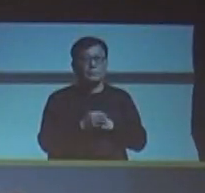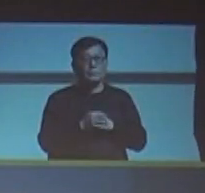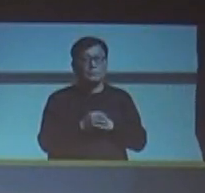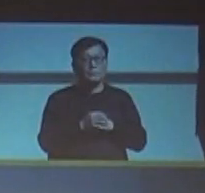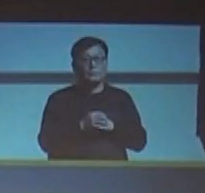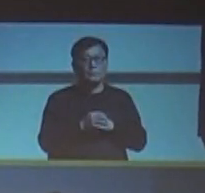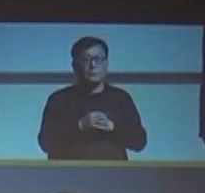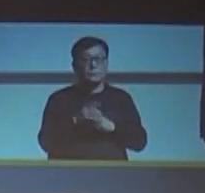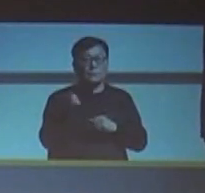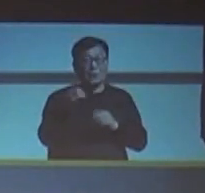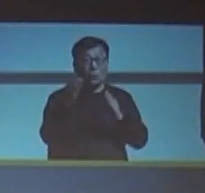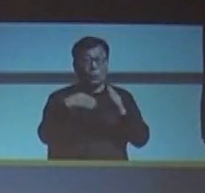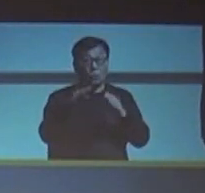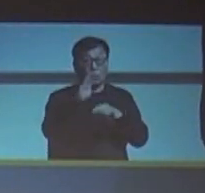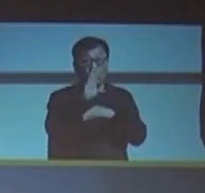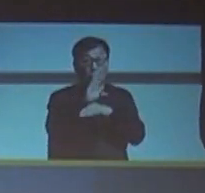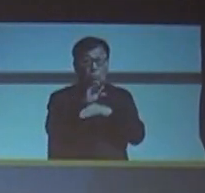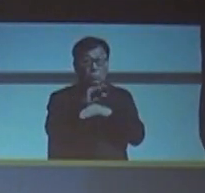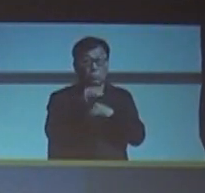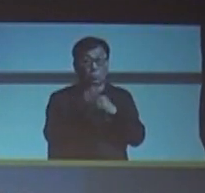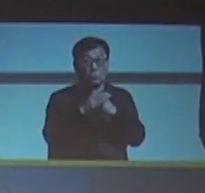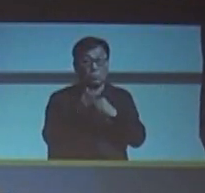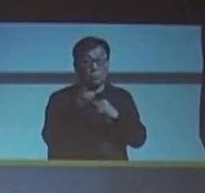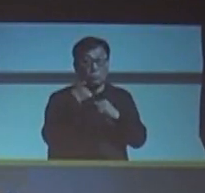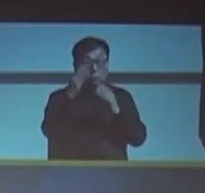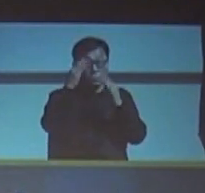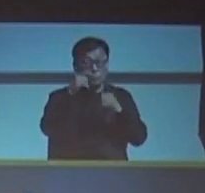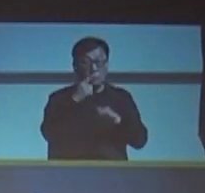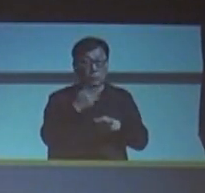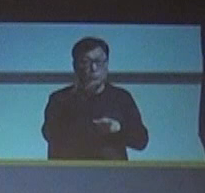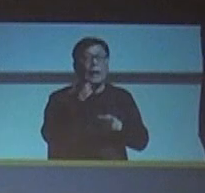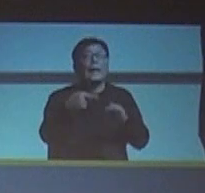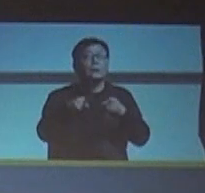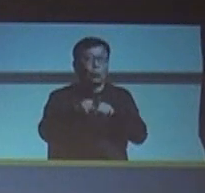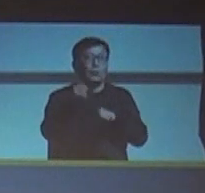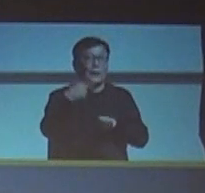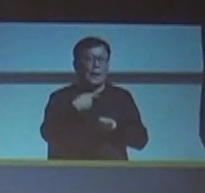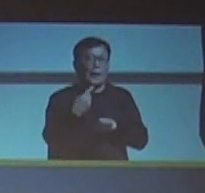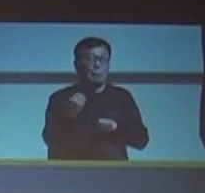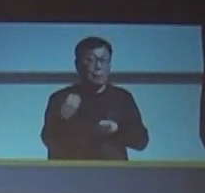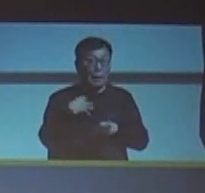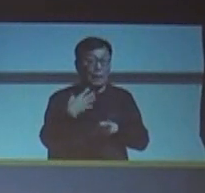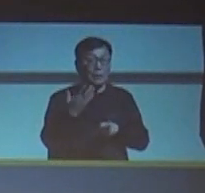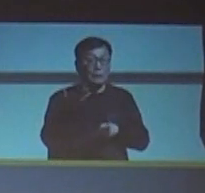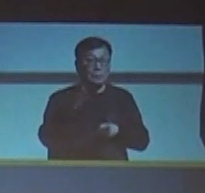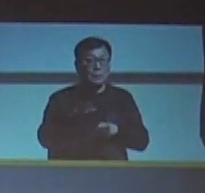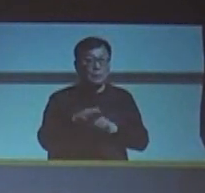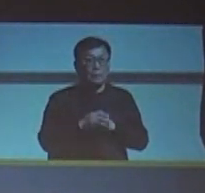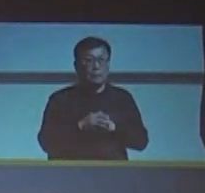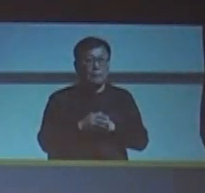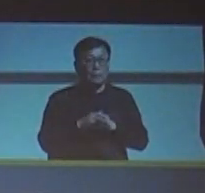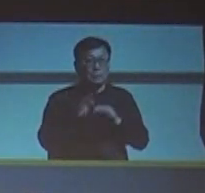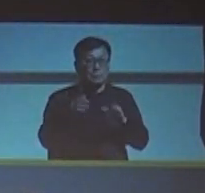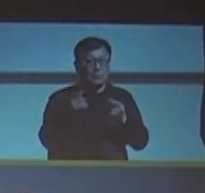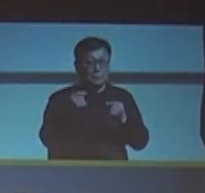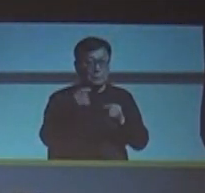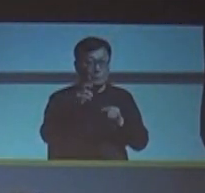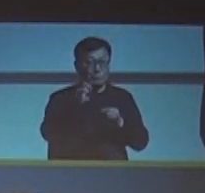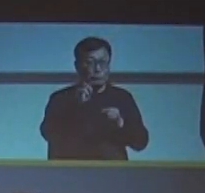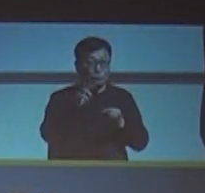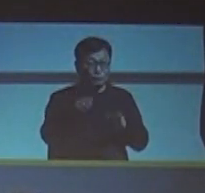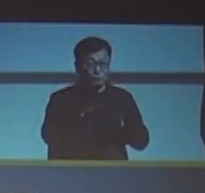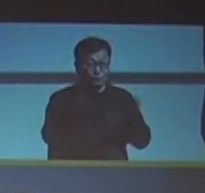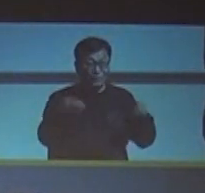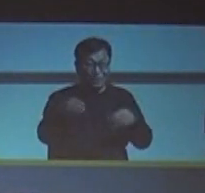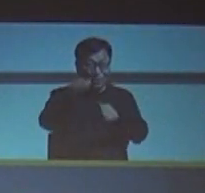저기 공개 방송한다고 선생님 말씀드렸더니 네. 같이 온다고 안 그래도 이야기를 했는데 또 이렇게 무대에 모시게 될 줄 몰랐네요.